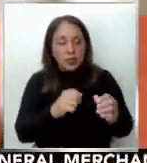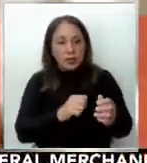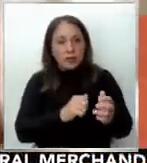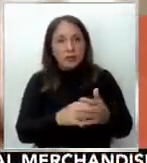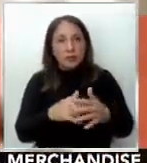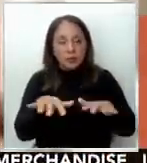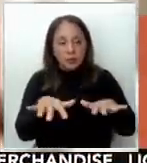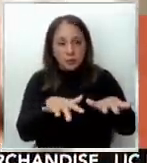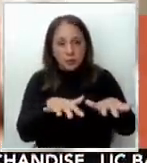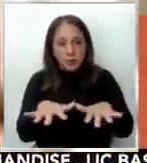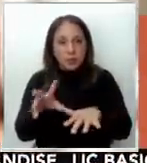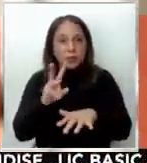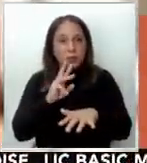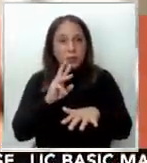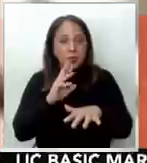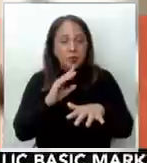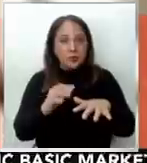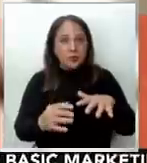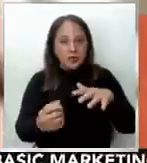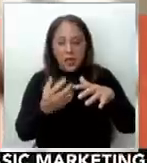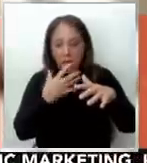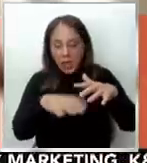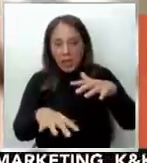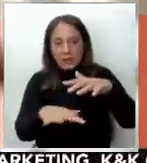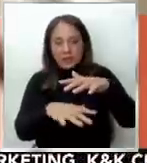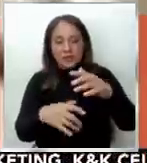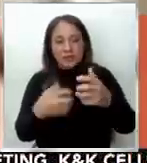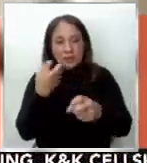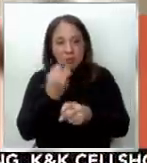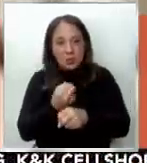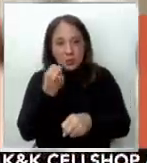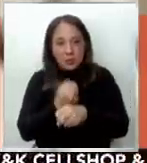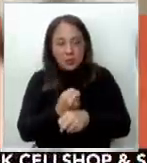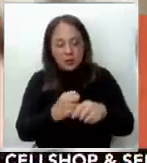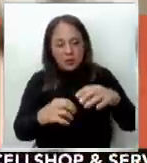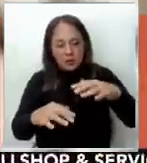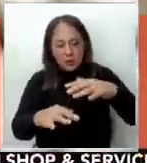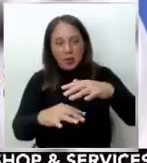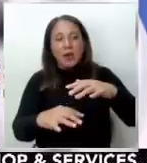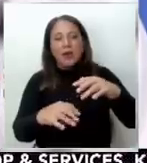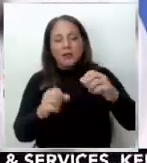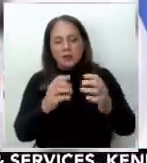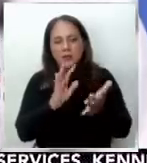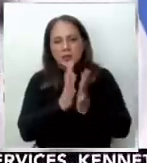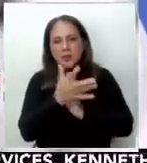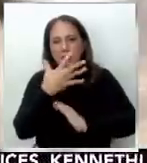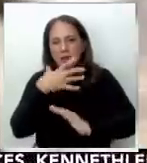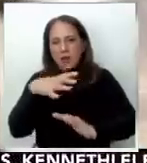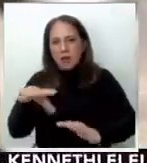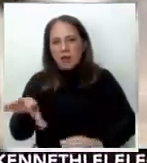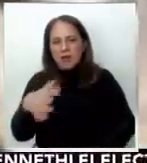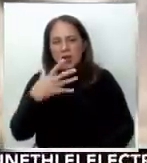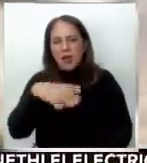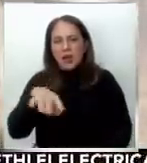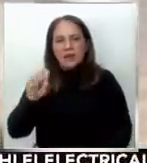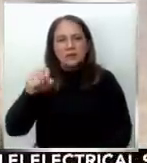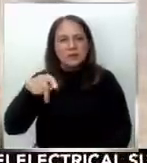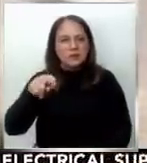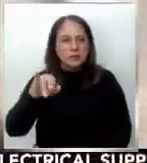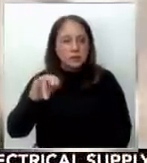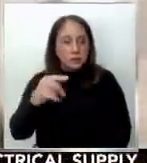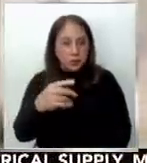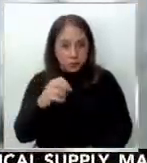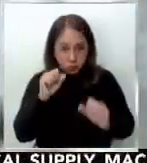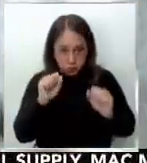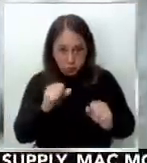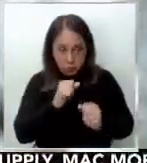groundwater sa ibabaw ng mga maiinit na bato, naiinit po nito yung tubig. Lalabas po to as mga hot springs. Pero totoo nga bang